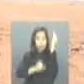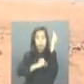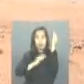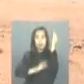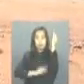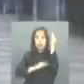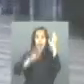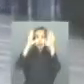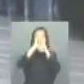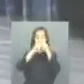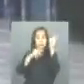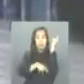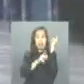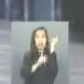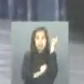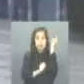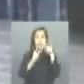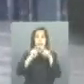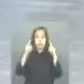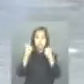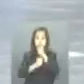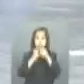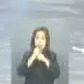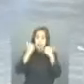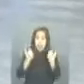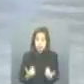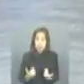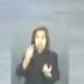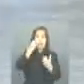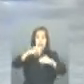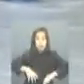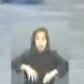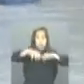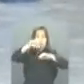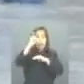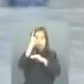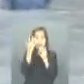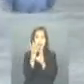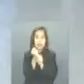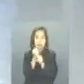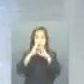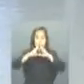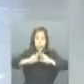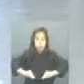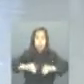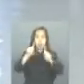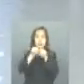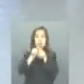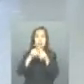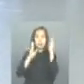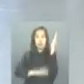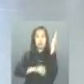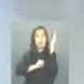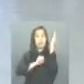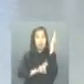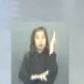อย่างอ่าวปัตตานีขณะที่ปีนี้เกิดภัยพิบัติทั้งน้ำท่วมและดินถล่มโดยเฉพาะในเขตจังหวัดสุราษฎร์ธานี